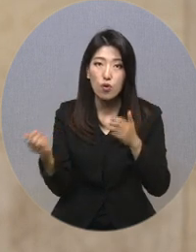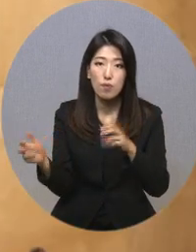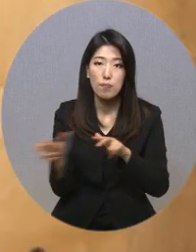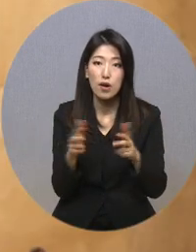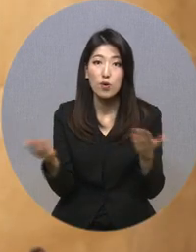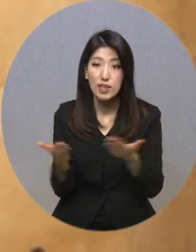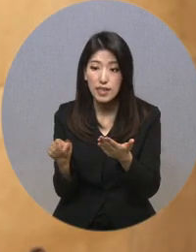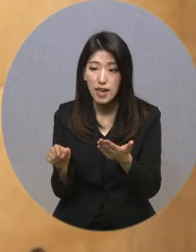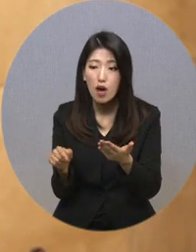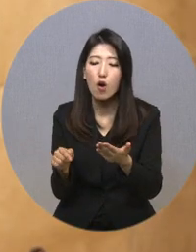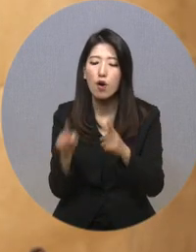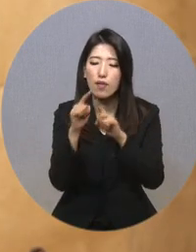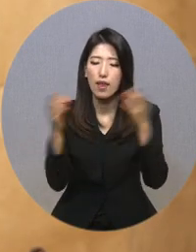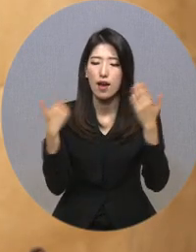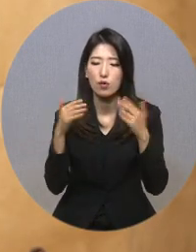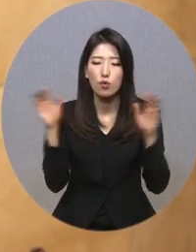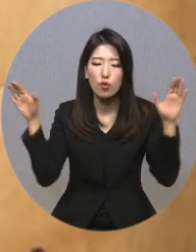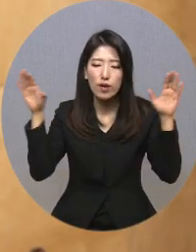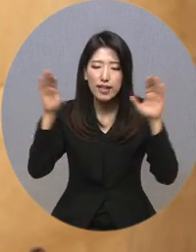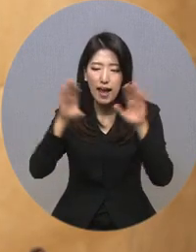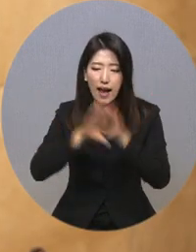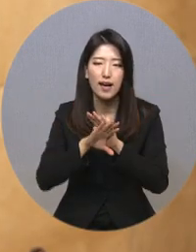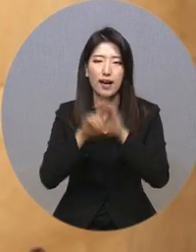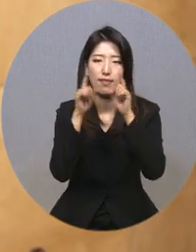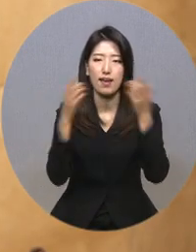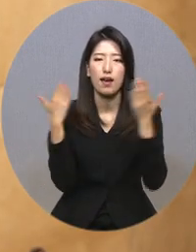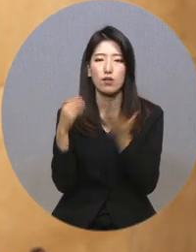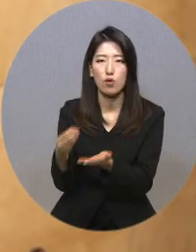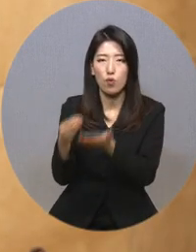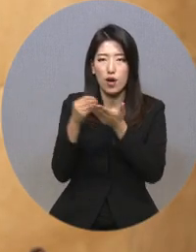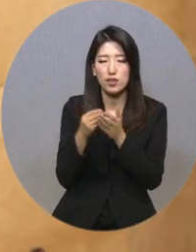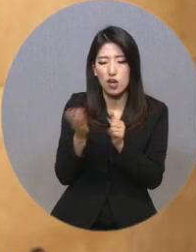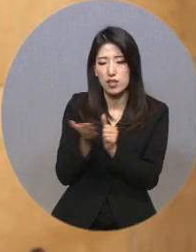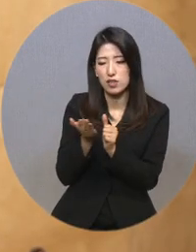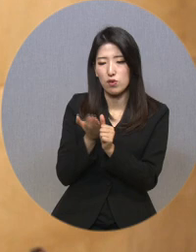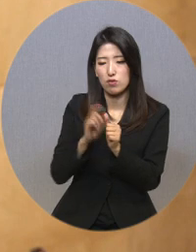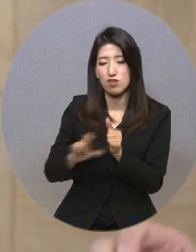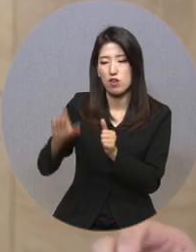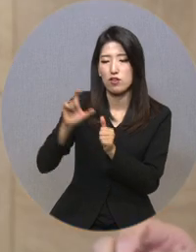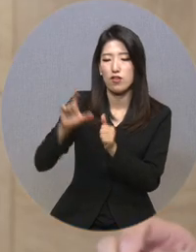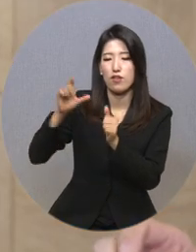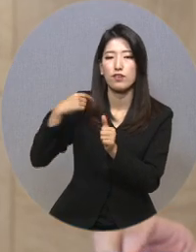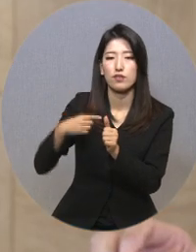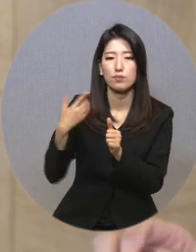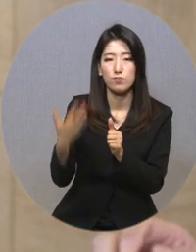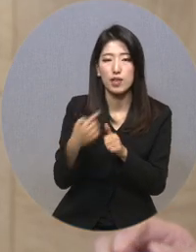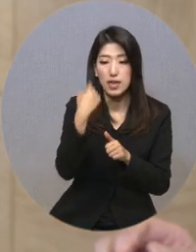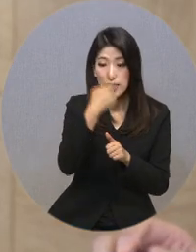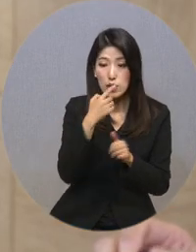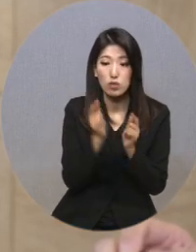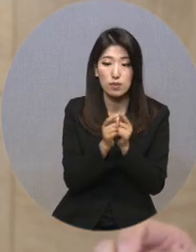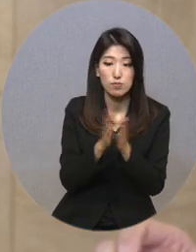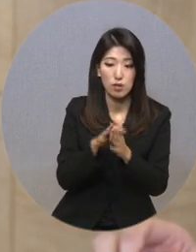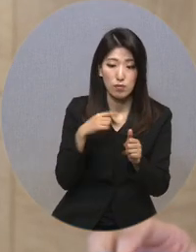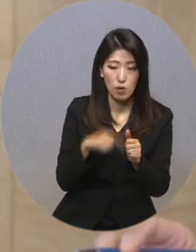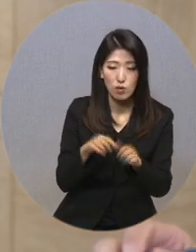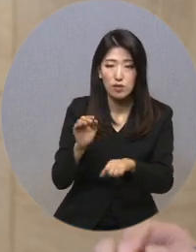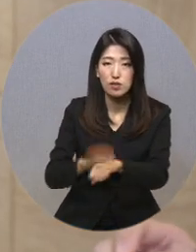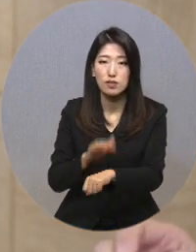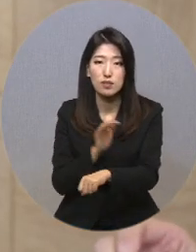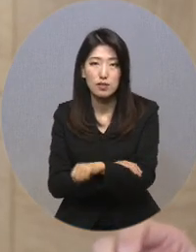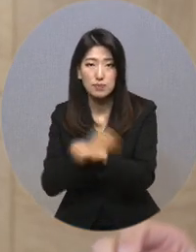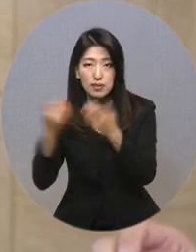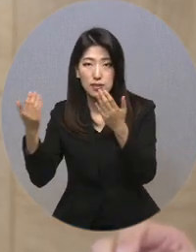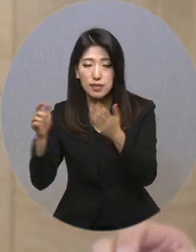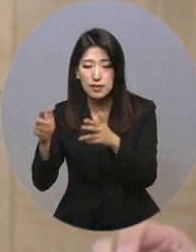야간으로 이론을 더 업그레이드 시키는 아. 예. 이론은 저희 학교에서 실기는 네. 실습은 기업에서 이렇게